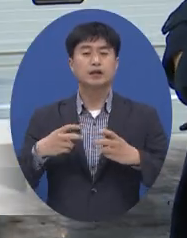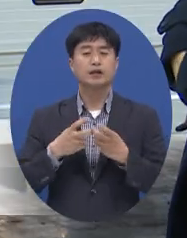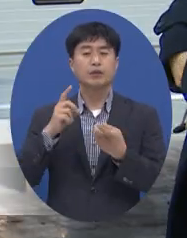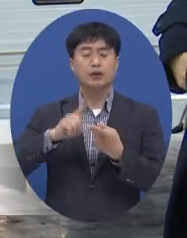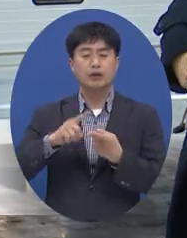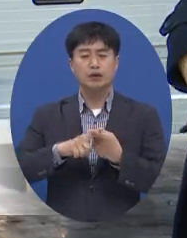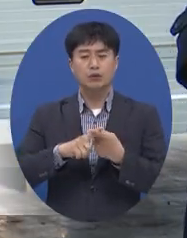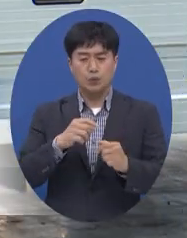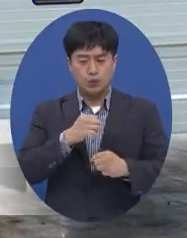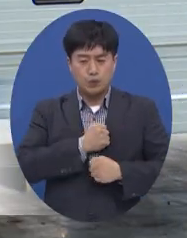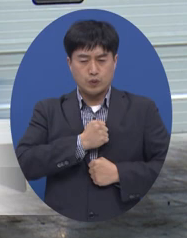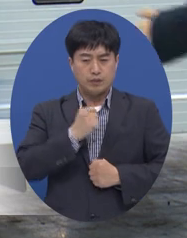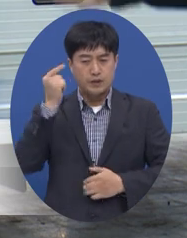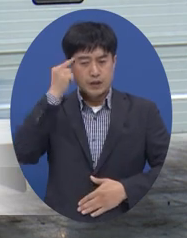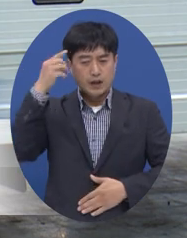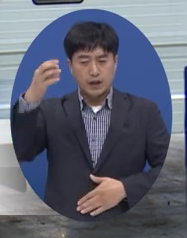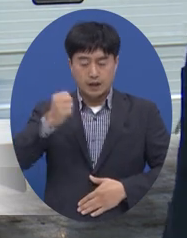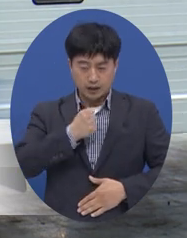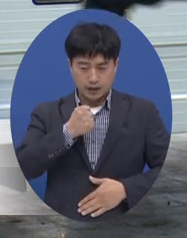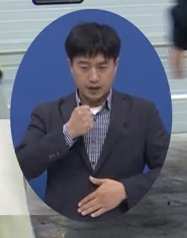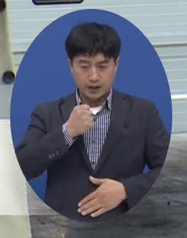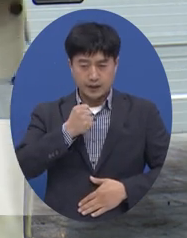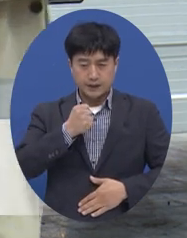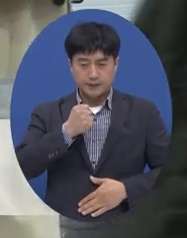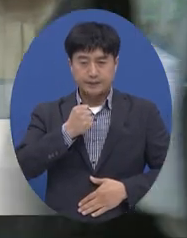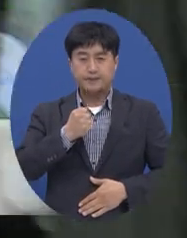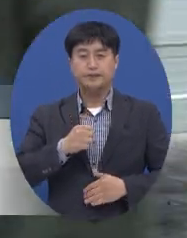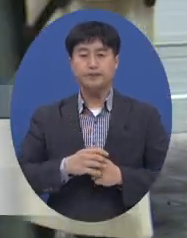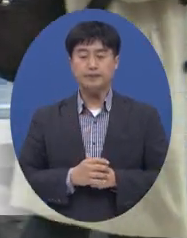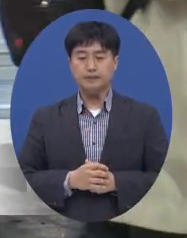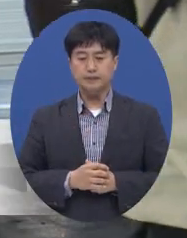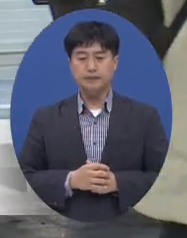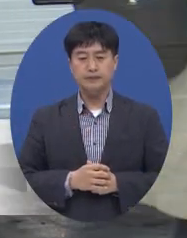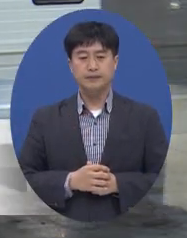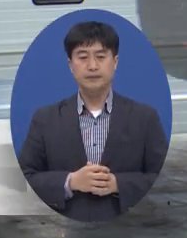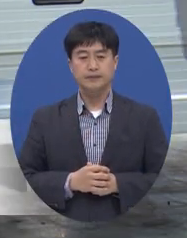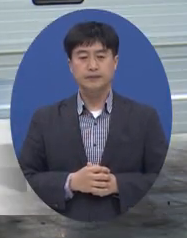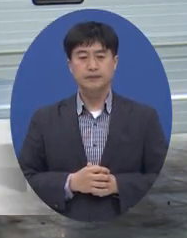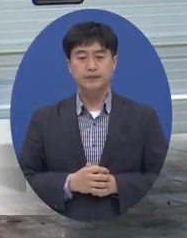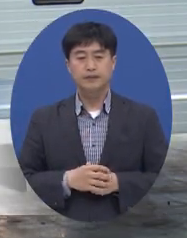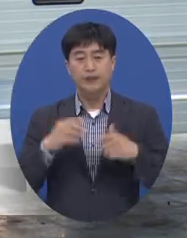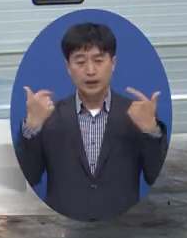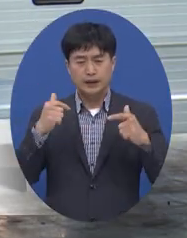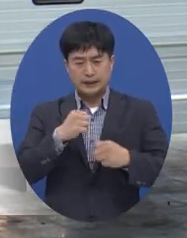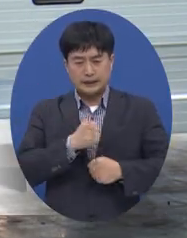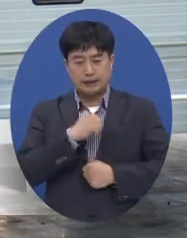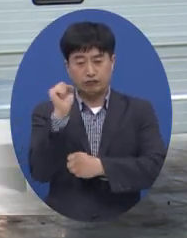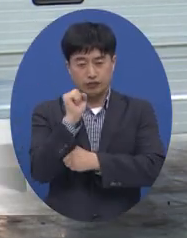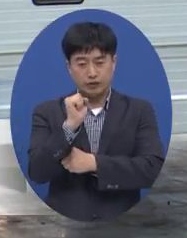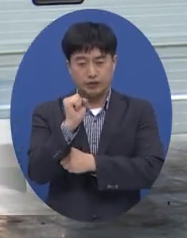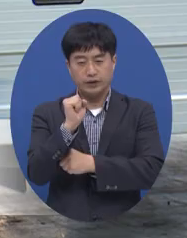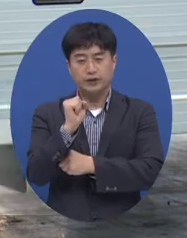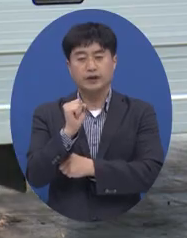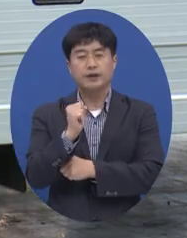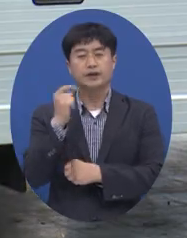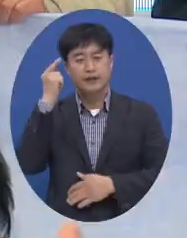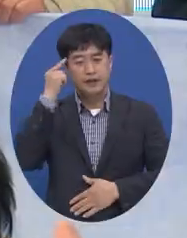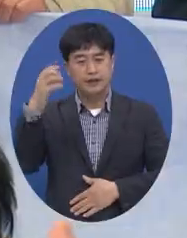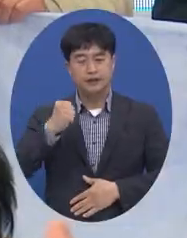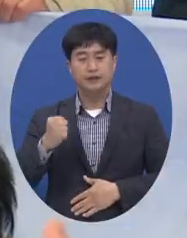일어나는 발생하는 사고에 대해서 한 번 더 경각심을 느꼈고요. 항상 안전운전해야 되겠구나